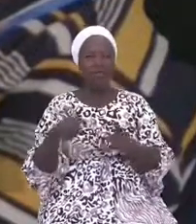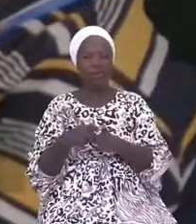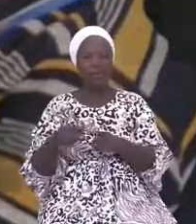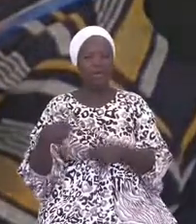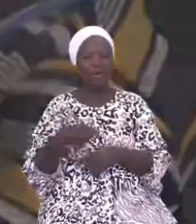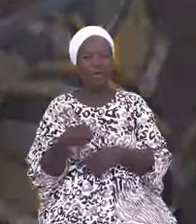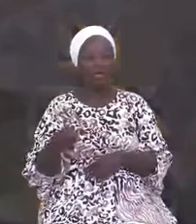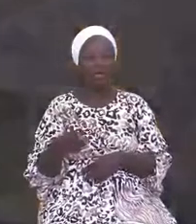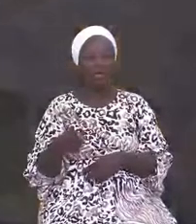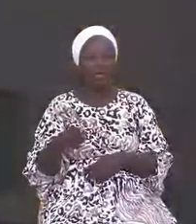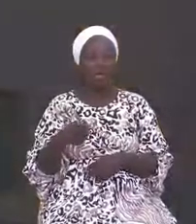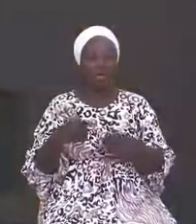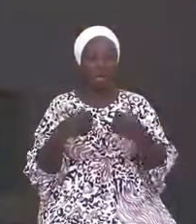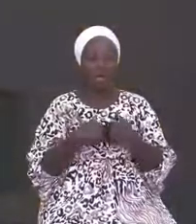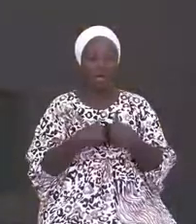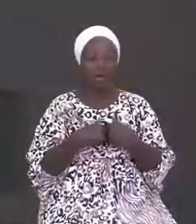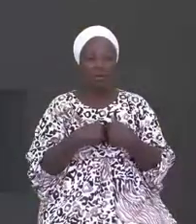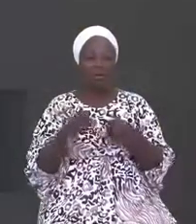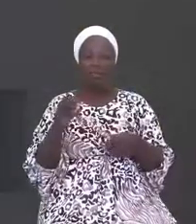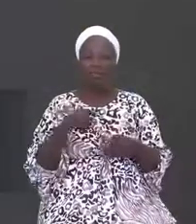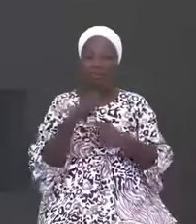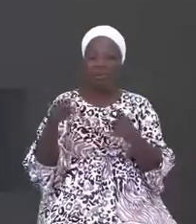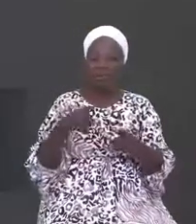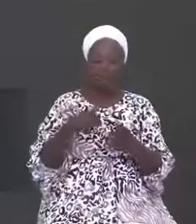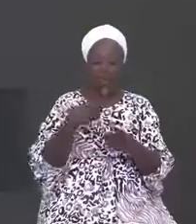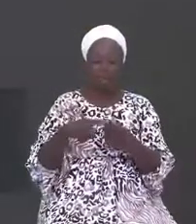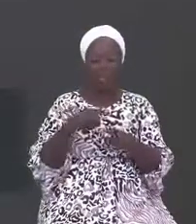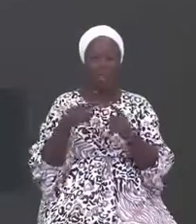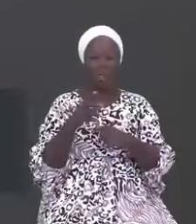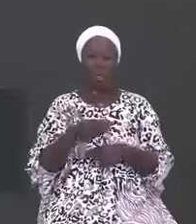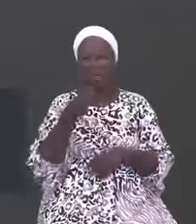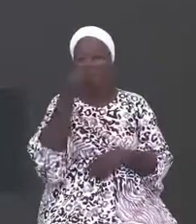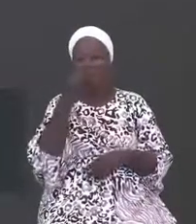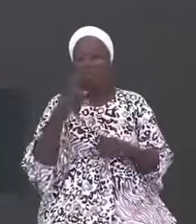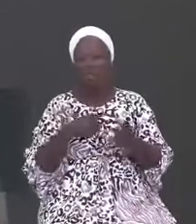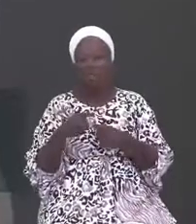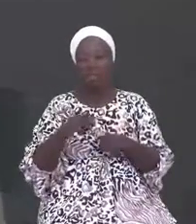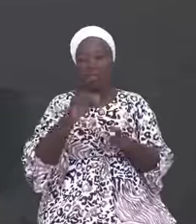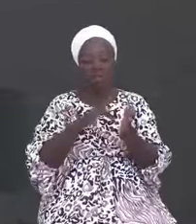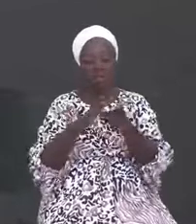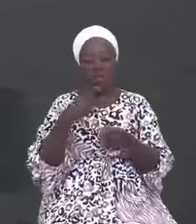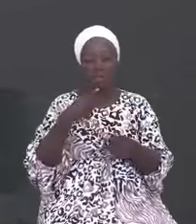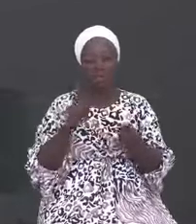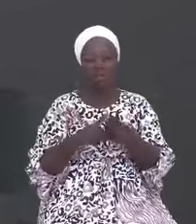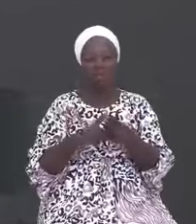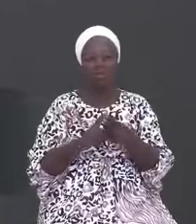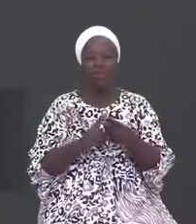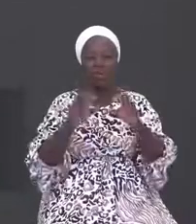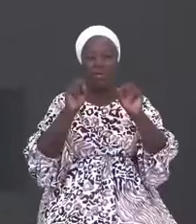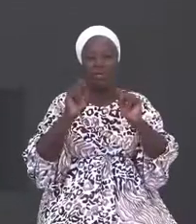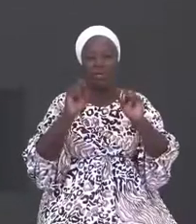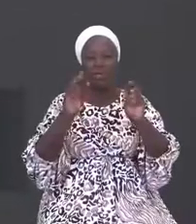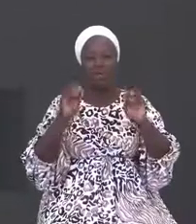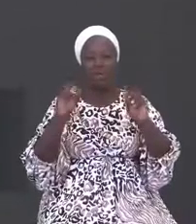après que j'ai mangé Jésus dit assis mon pied Simon fils de Jonas même tu plus que le même